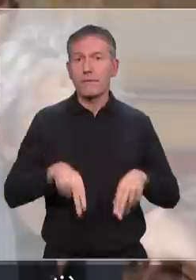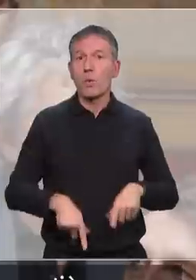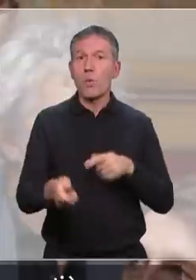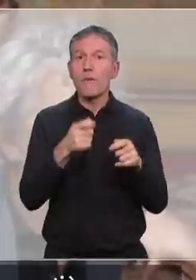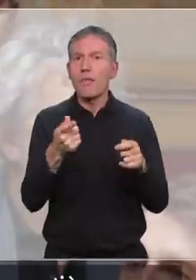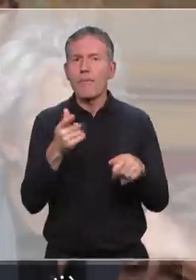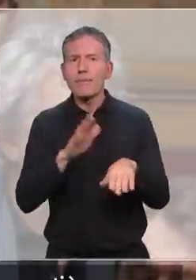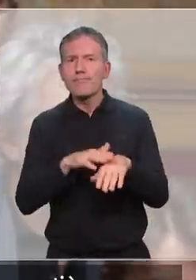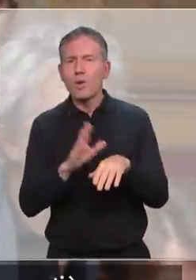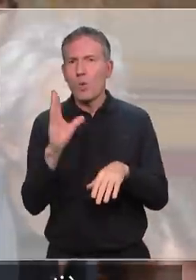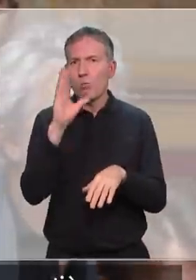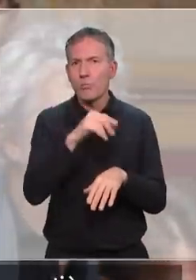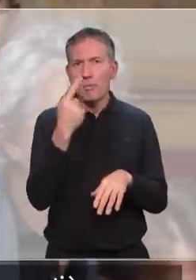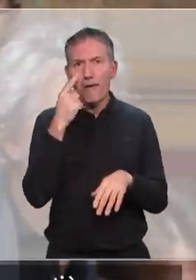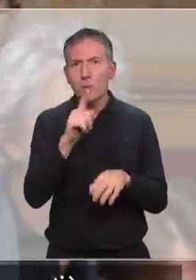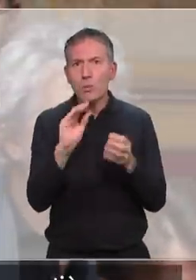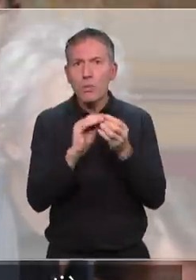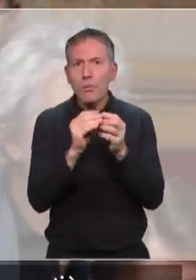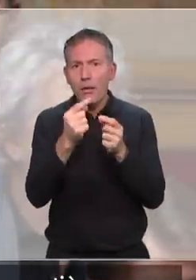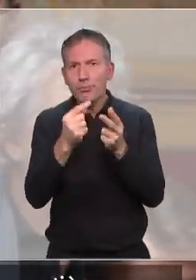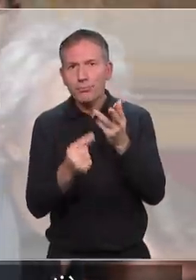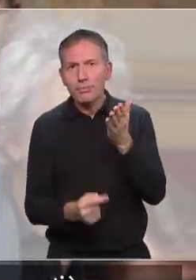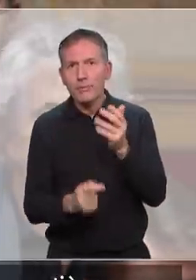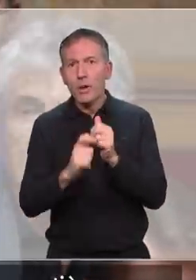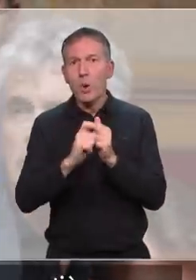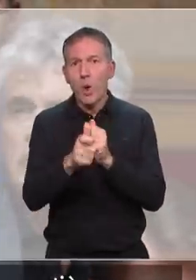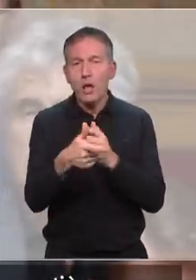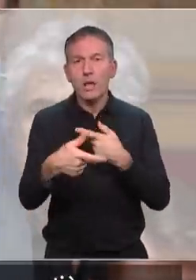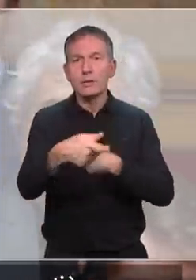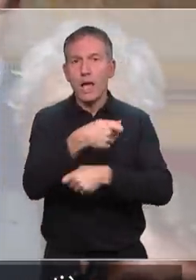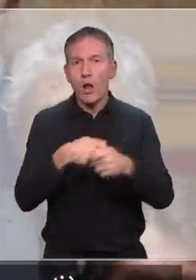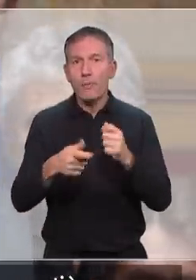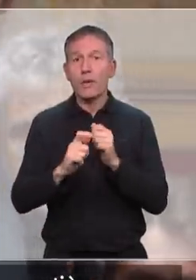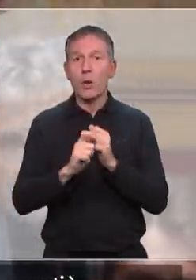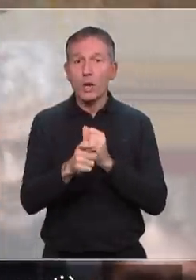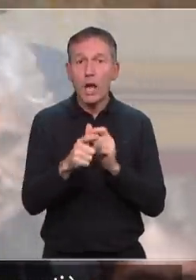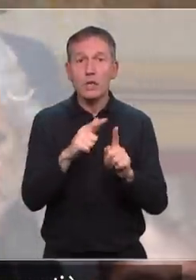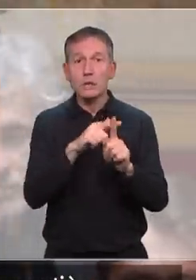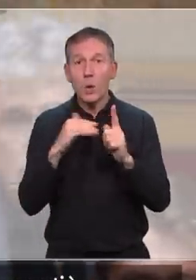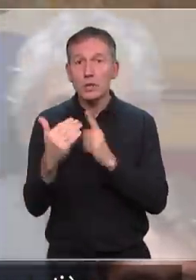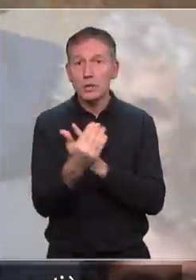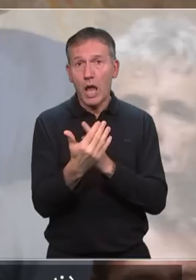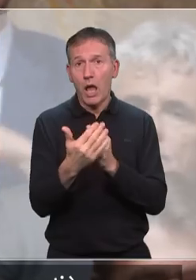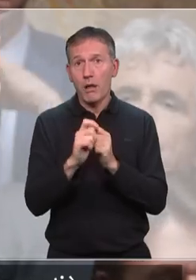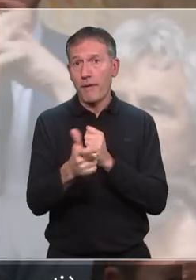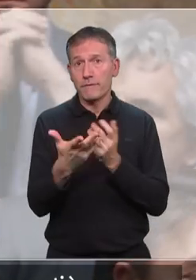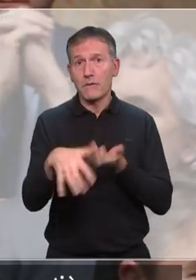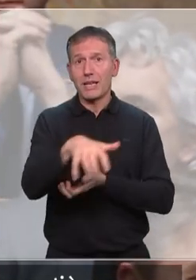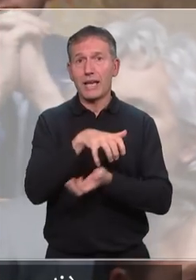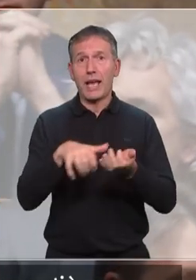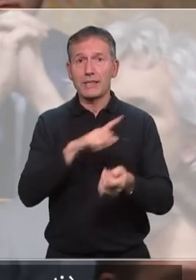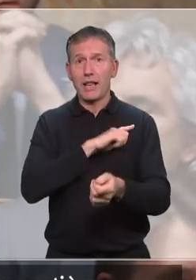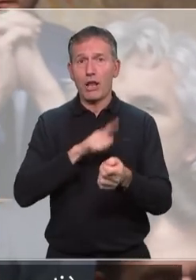saisi l'ampleur des difficultés de la profession. Les conséquences économiques et sociales imposées par cette crise énergétique